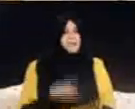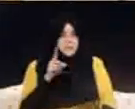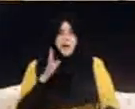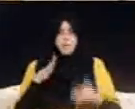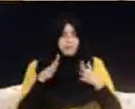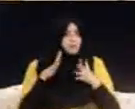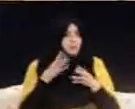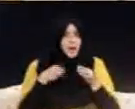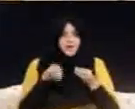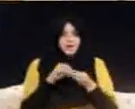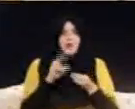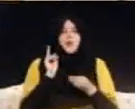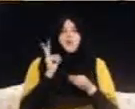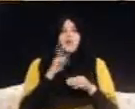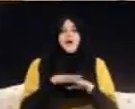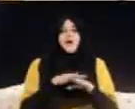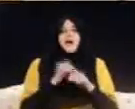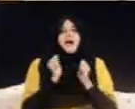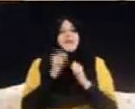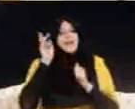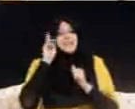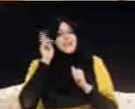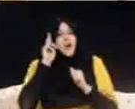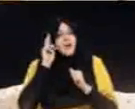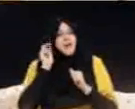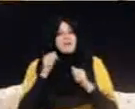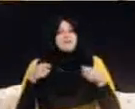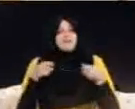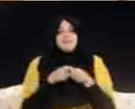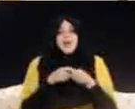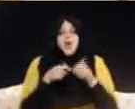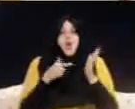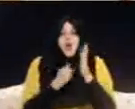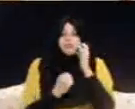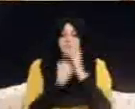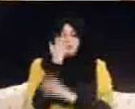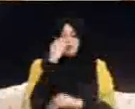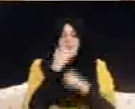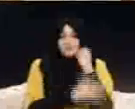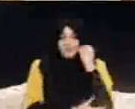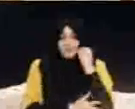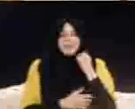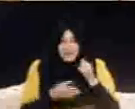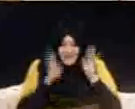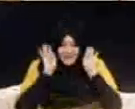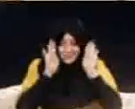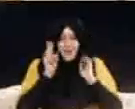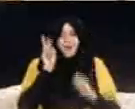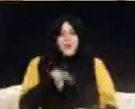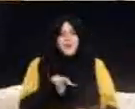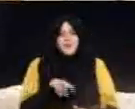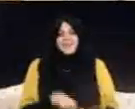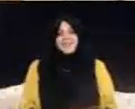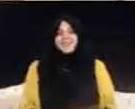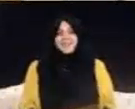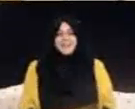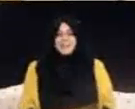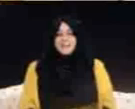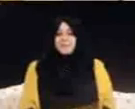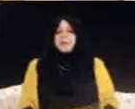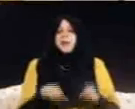النوافل. لماذا سميت ذات سبب؟ لأنها متصلة بسبب الوضوء. وكذلك